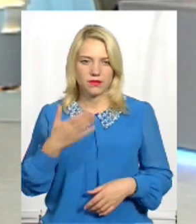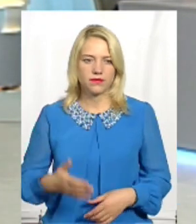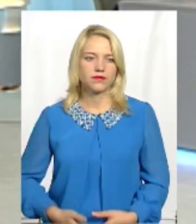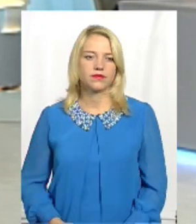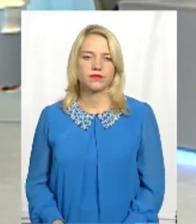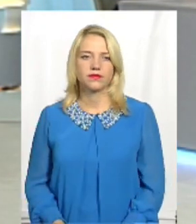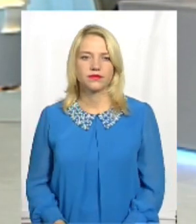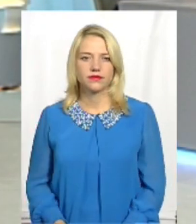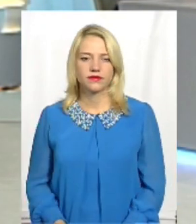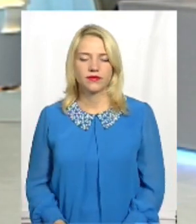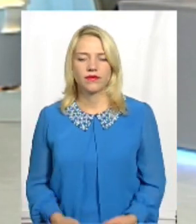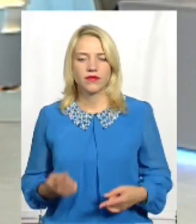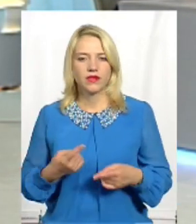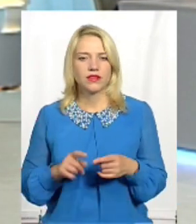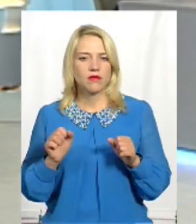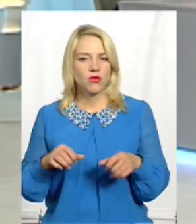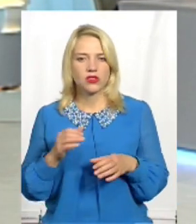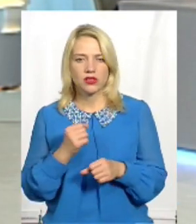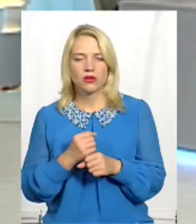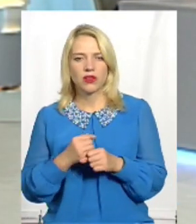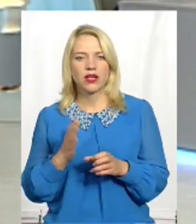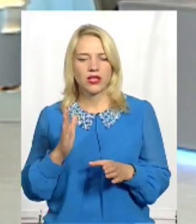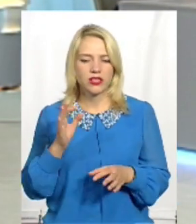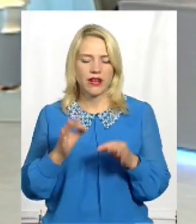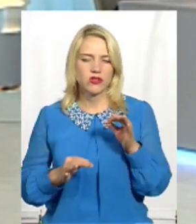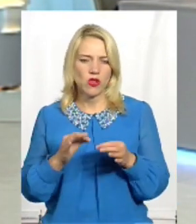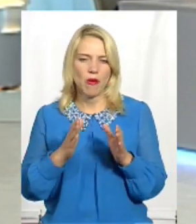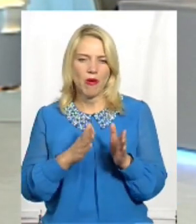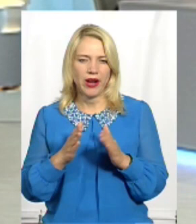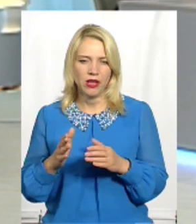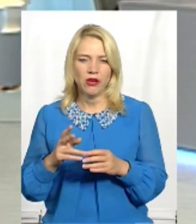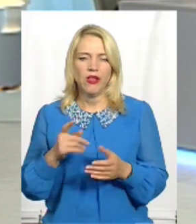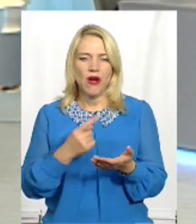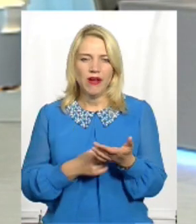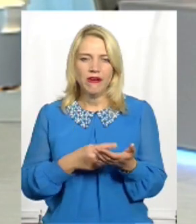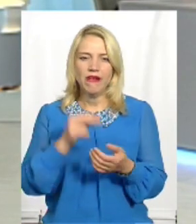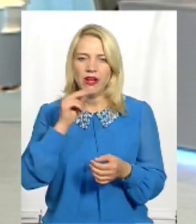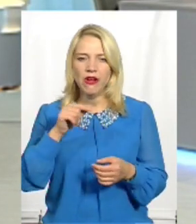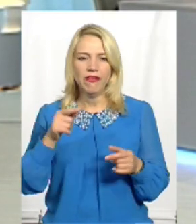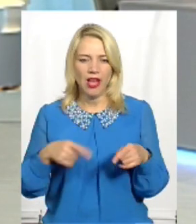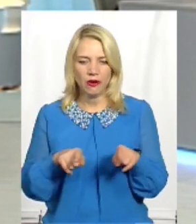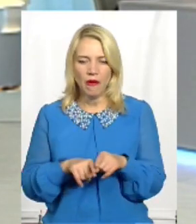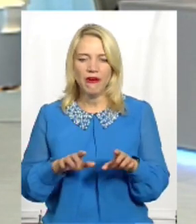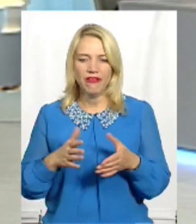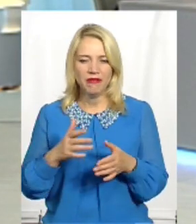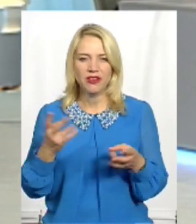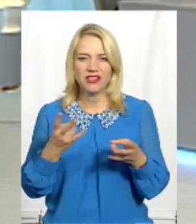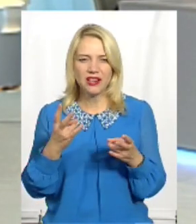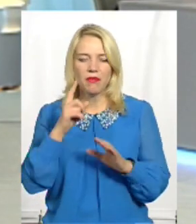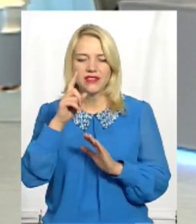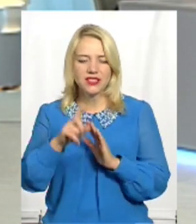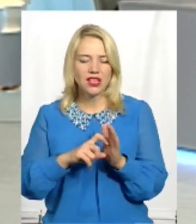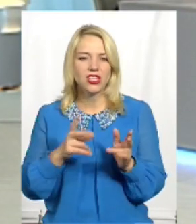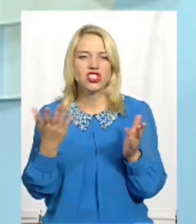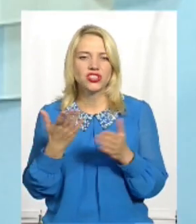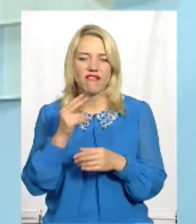Ну, це можна зробити лише в судовому порядку, довівши чиюсь вину. Бо тут в даному випадку треба встановити, чия це